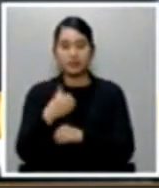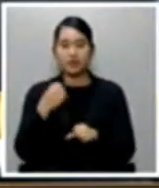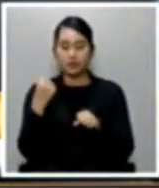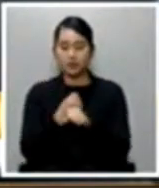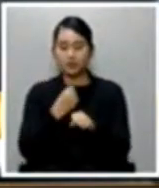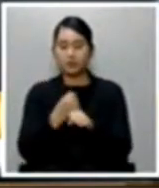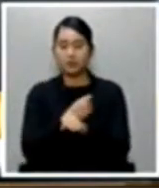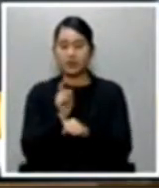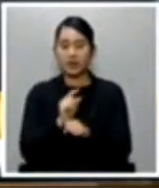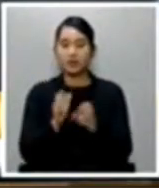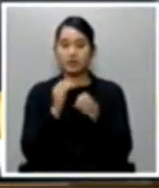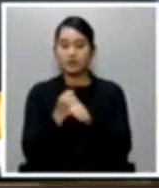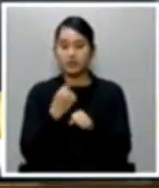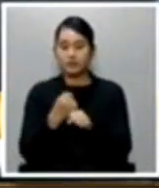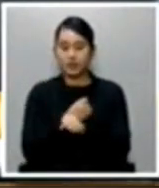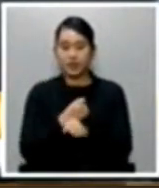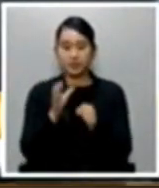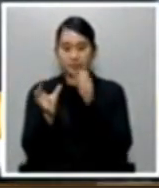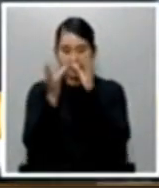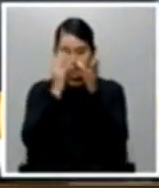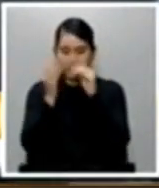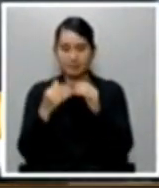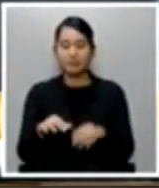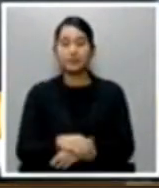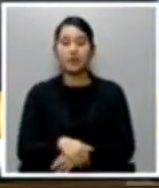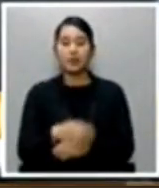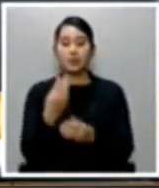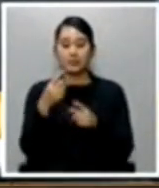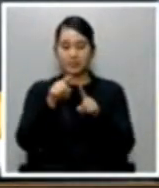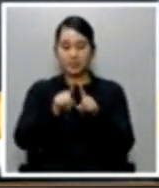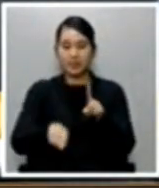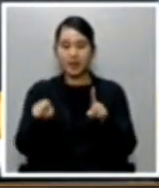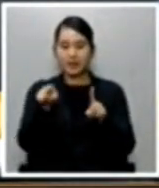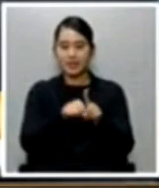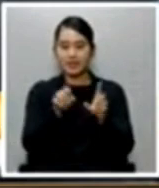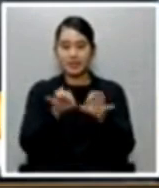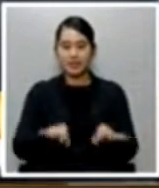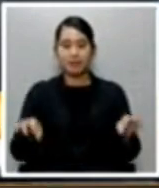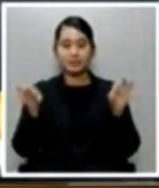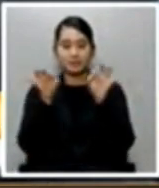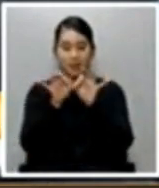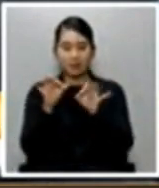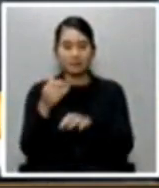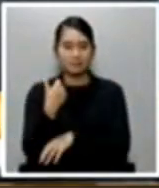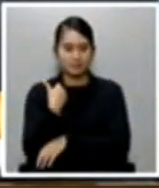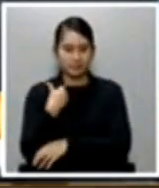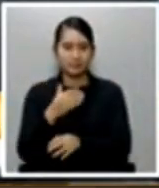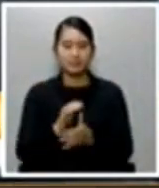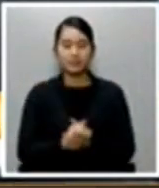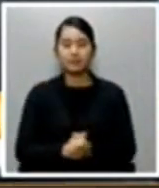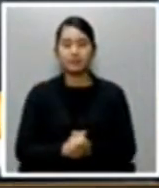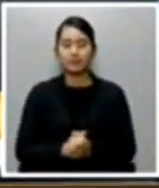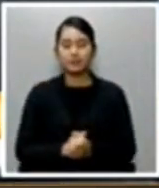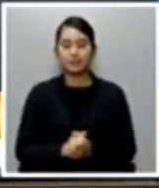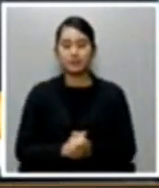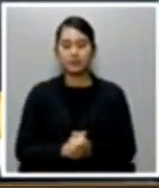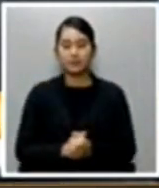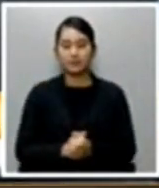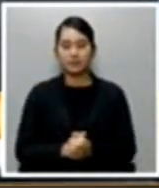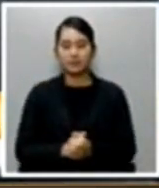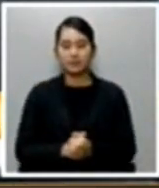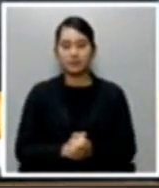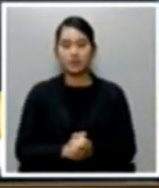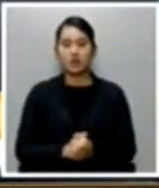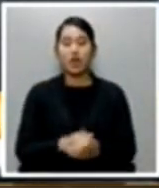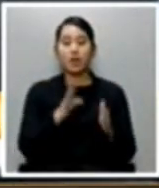ฝึกคนของเราให้มีการเรียนรู้โดยเฉพาะยิ่งภาษาอังกฤษเป็นสื่อที่สำคัญมันมีความแตกต่างกันครับระหว่างสิ่งที่เรียกว่าหลักสูต